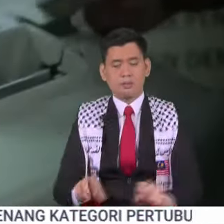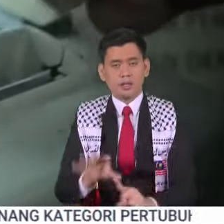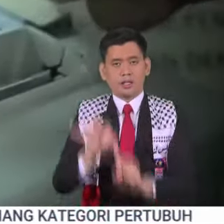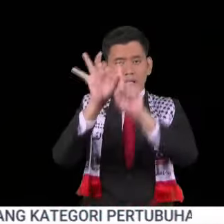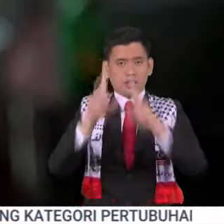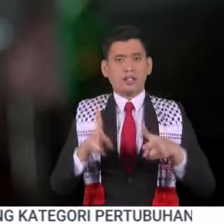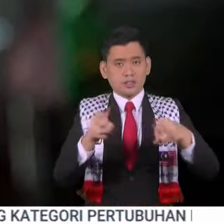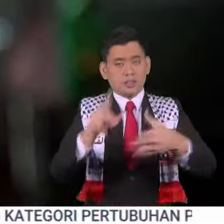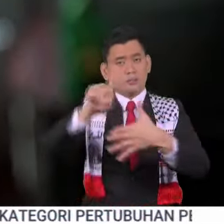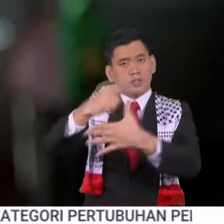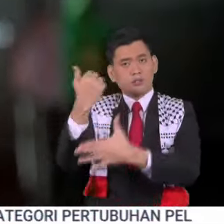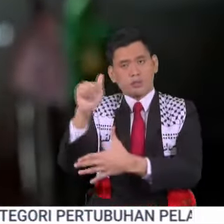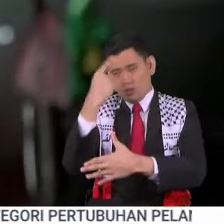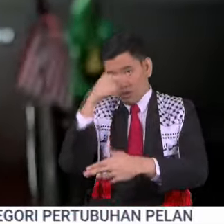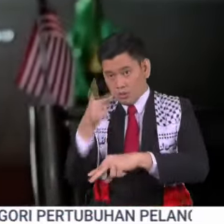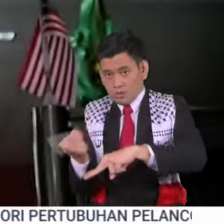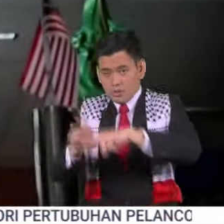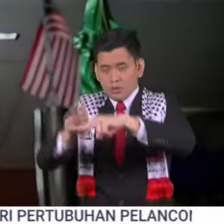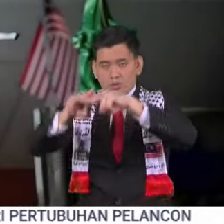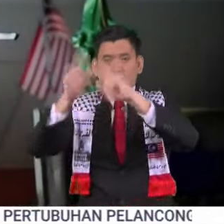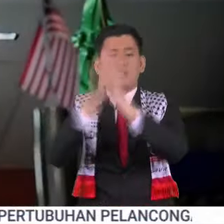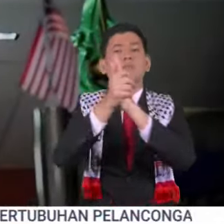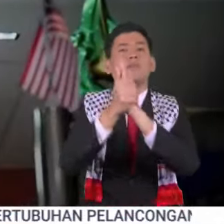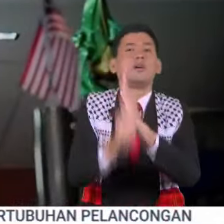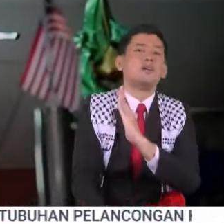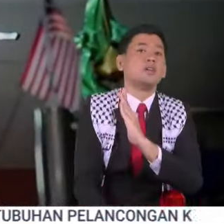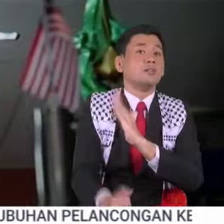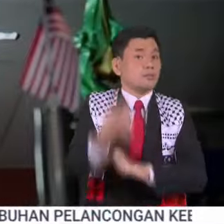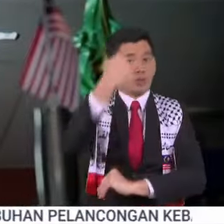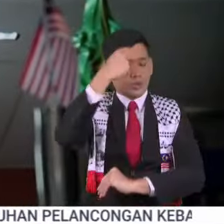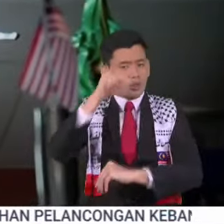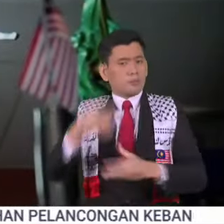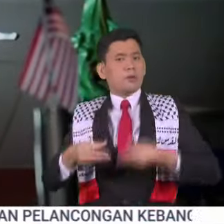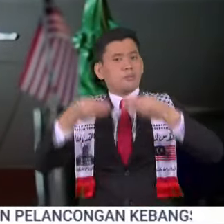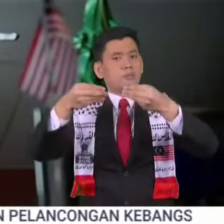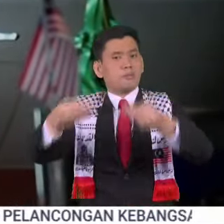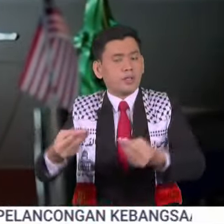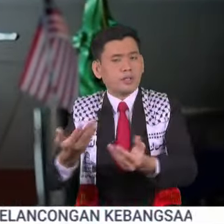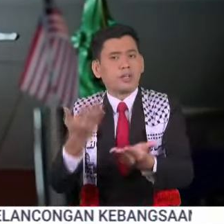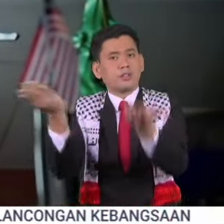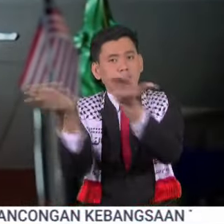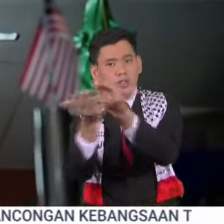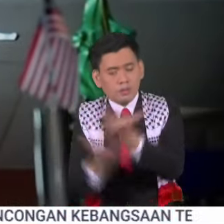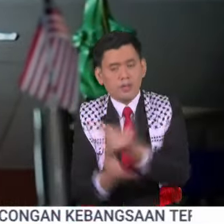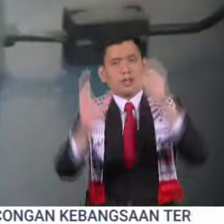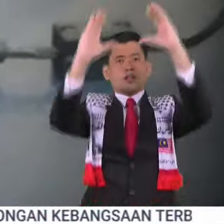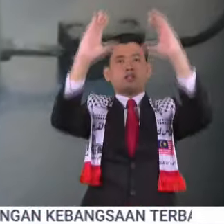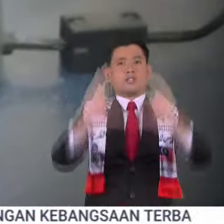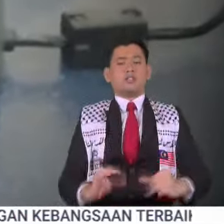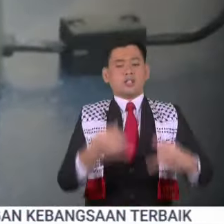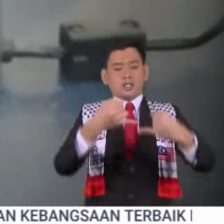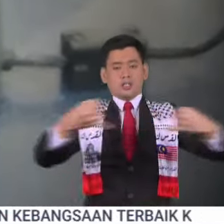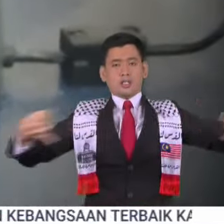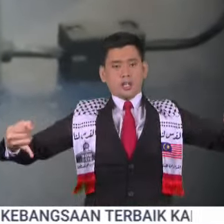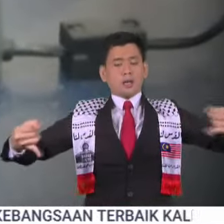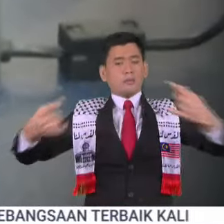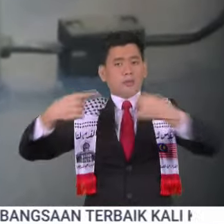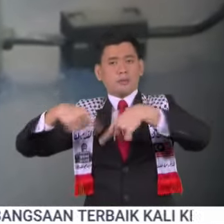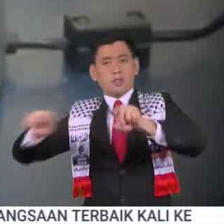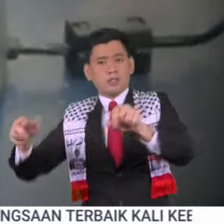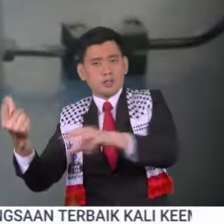lalu ia bertujuan tingkatkan kecekapan proses berkaitan membabitkan penyerahan dokumen secara dalam talian berbanding